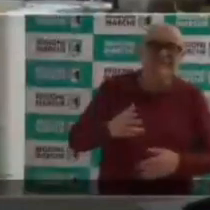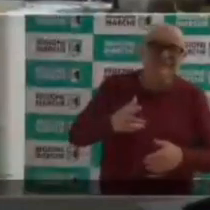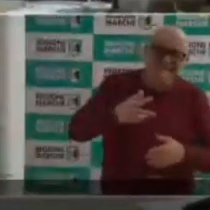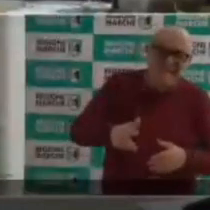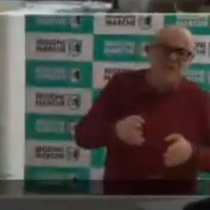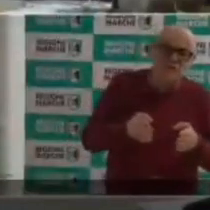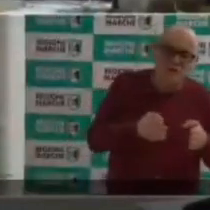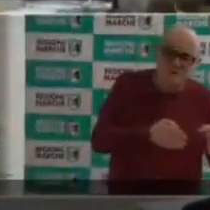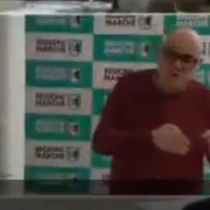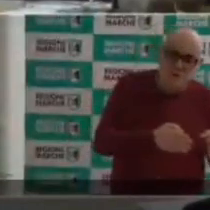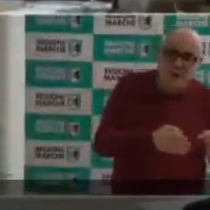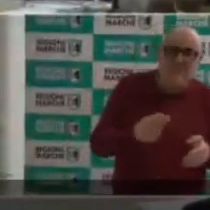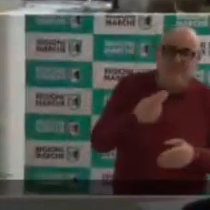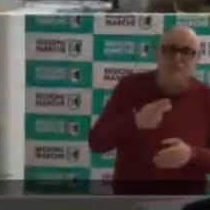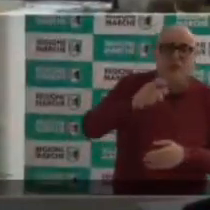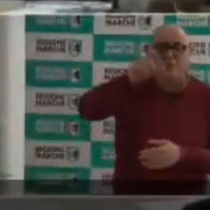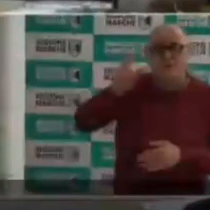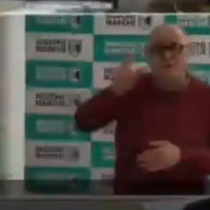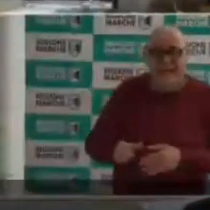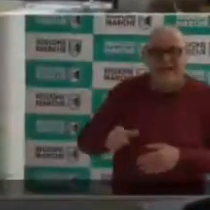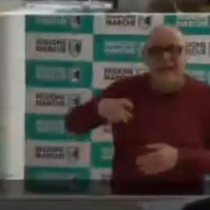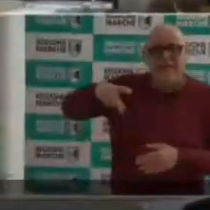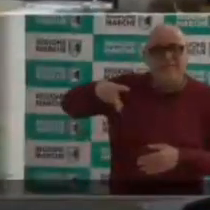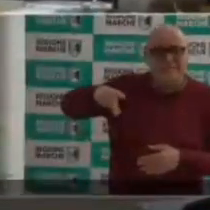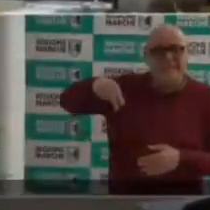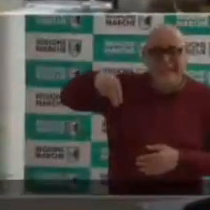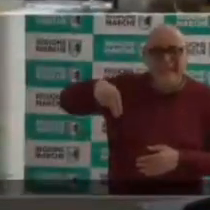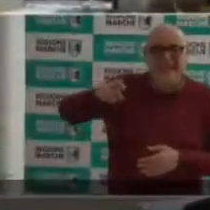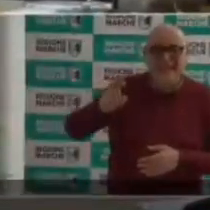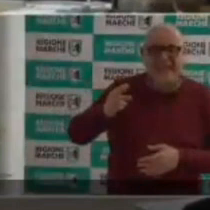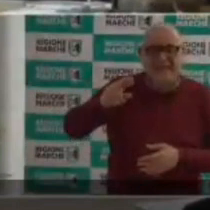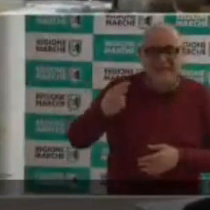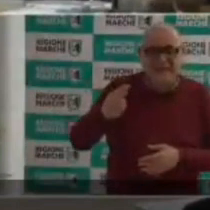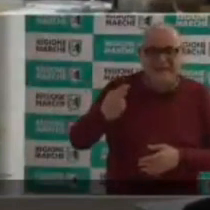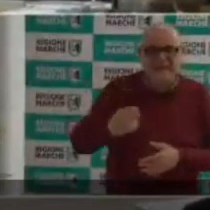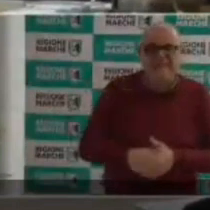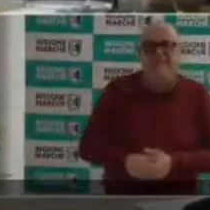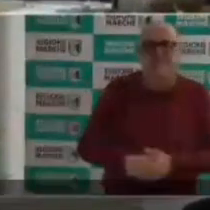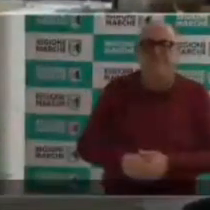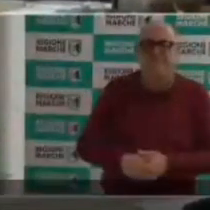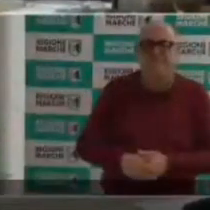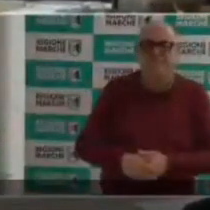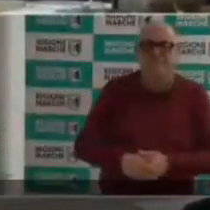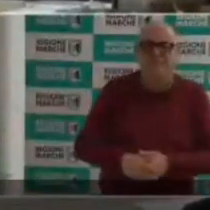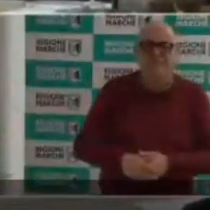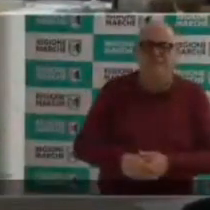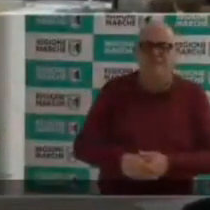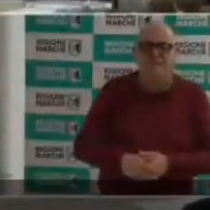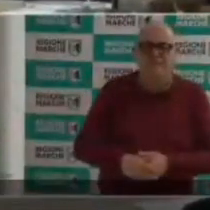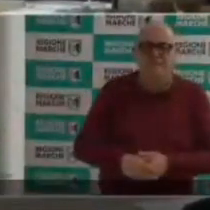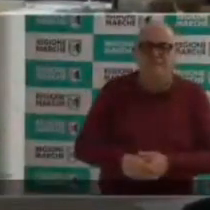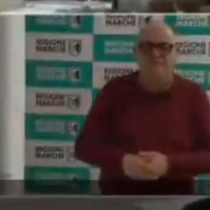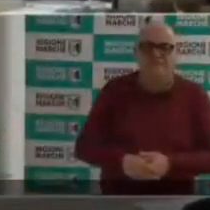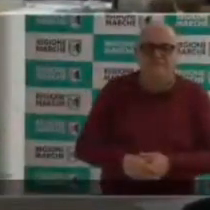Italia. Come capite, in realtà stiamo parlando di Luigino Guarchione, c'è un'amicizia da 50 anni, no, 50 no,